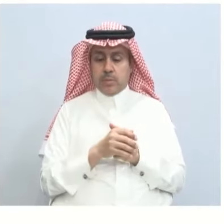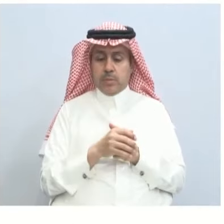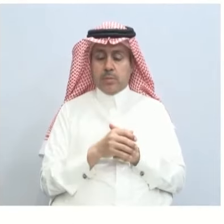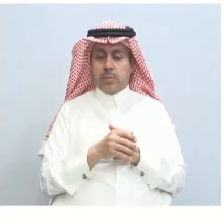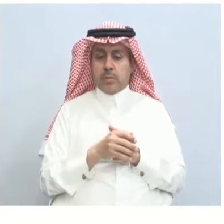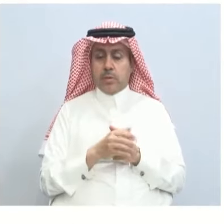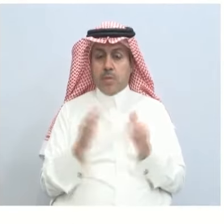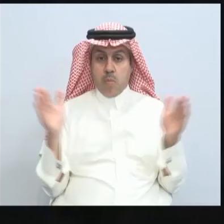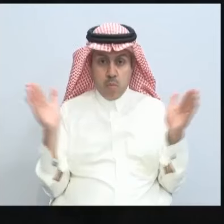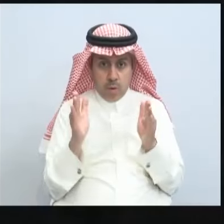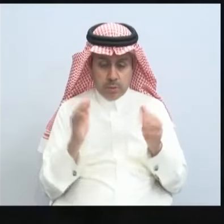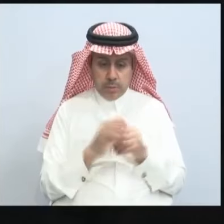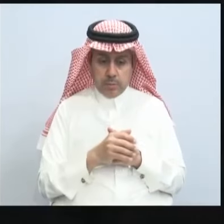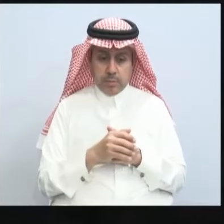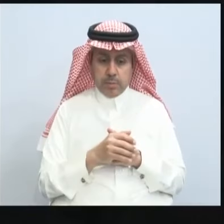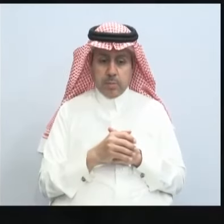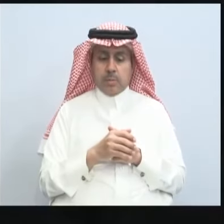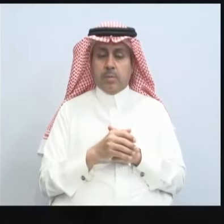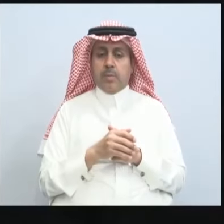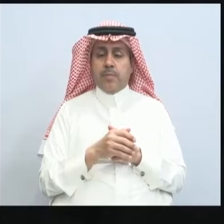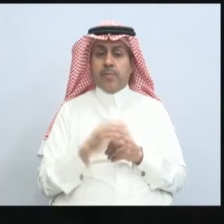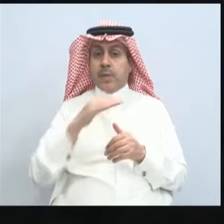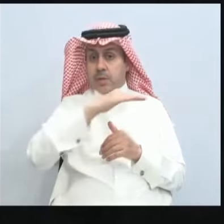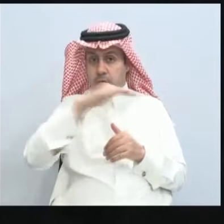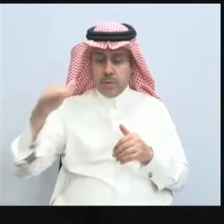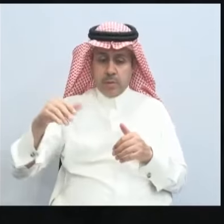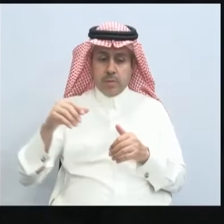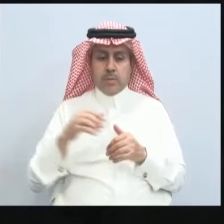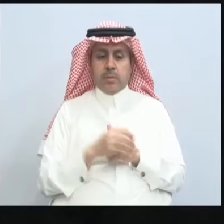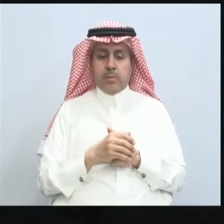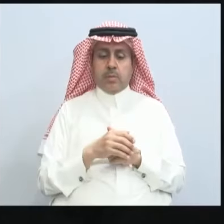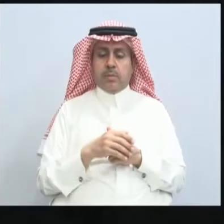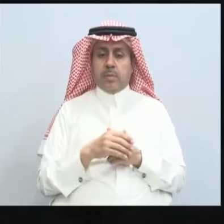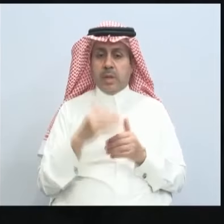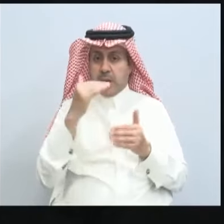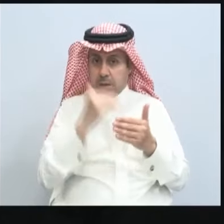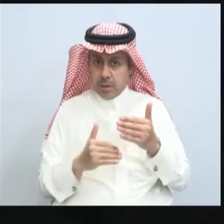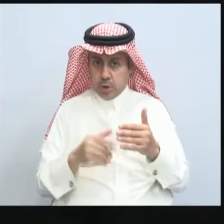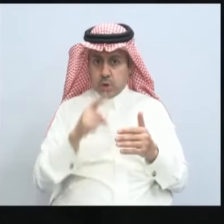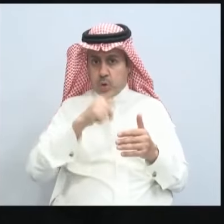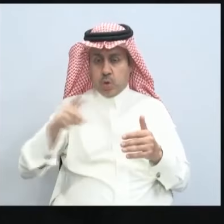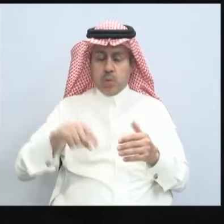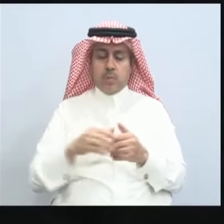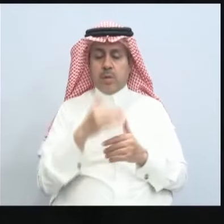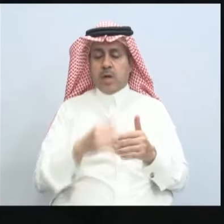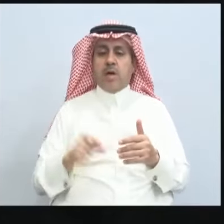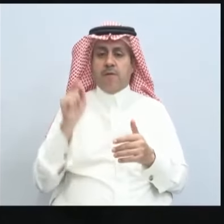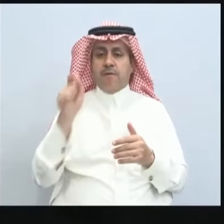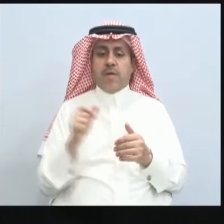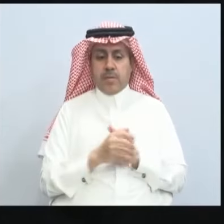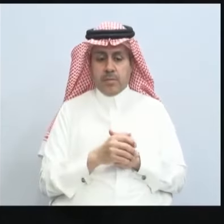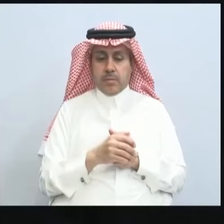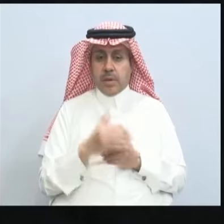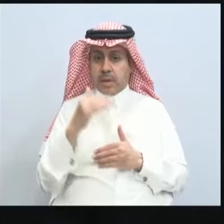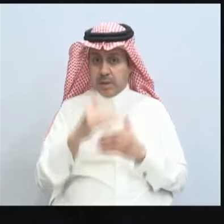محدده نحط ال الصف اي وجي وكي بعدين نضع عناصر اليو بعدين نضع عناصر الفي هل يهمني